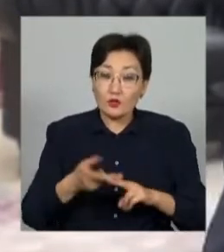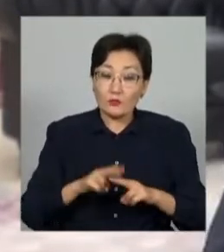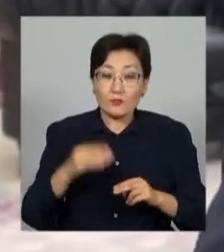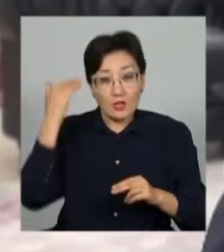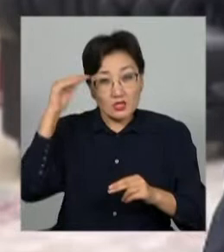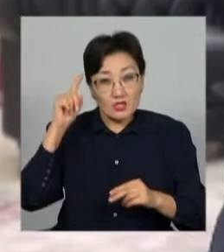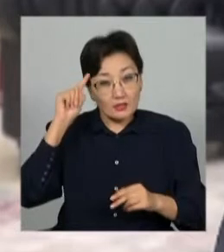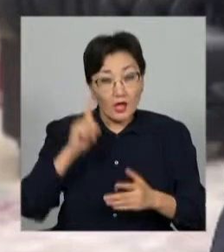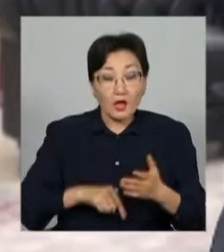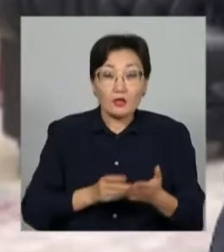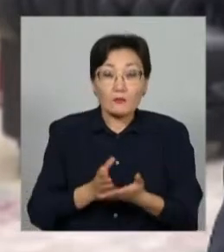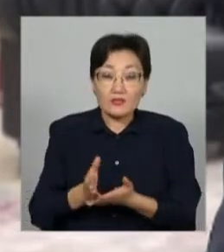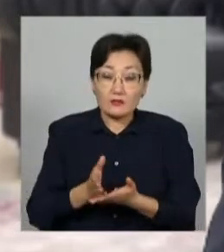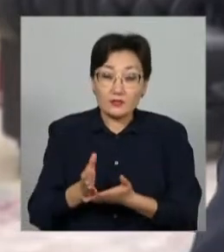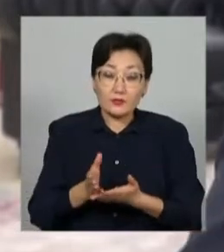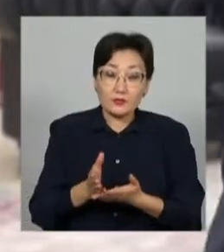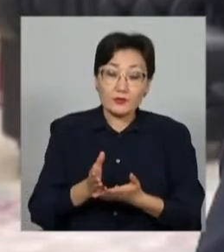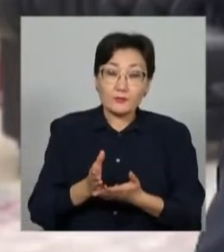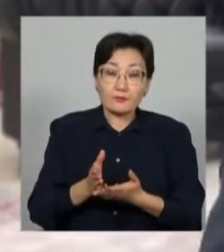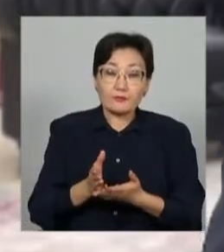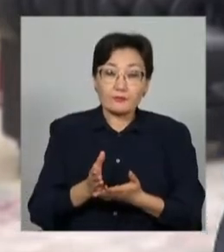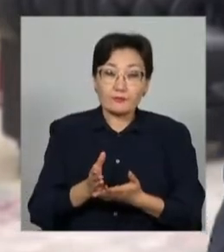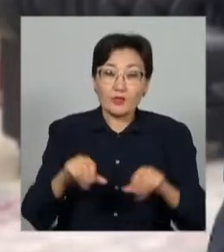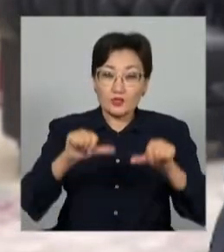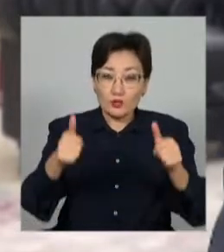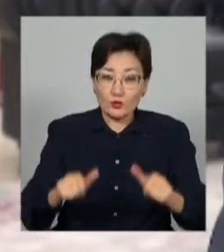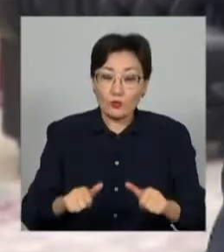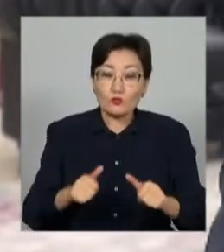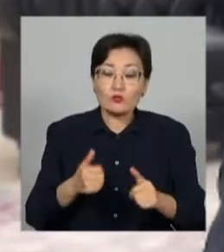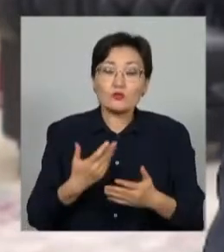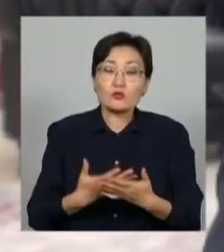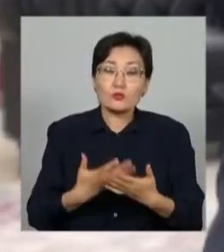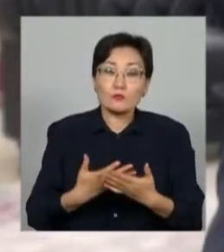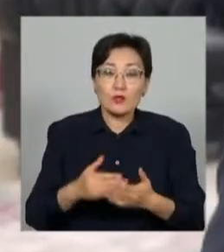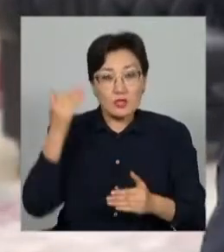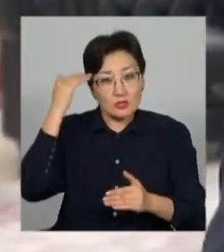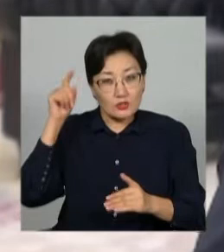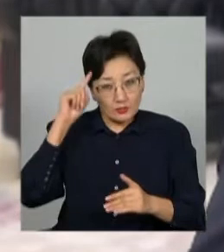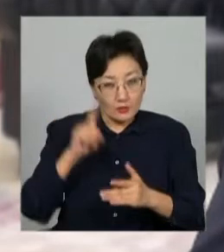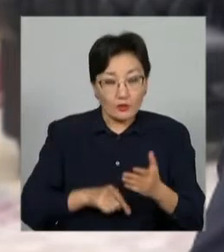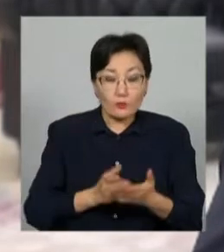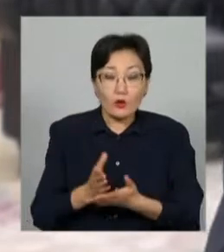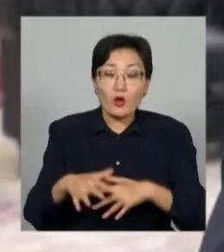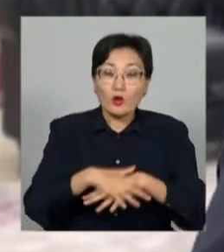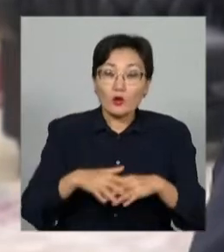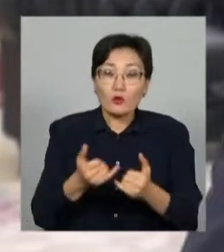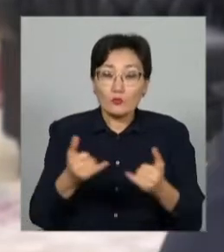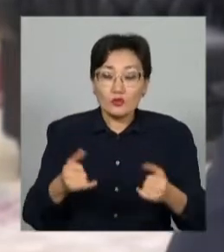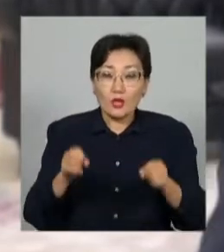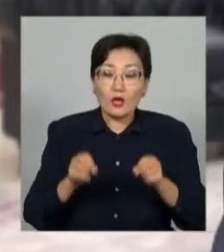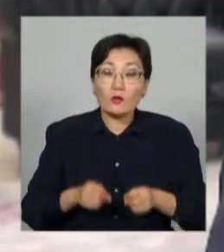жат ағымның бет-бейнесін айшықтау, жат ағымның қоғам үшін